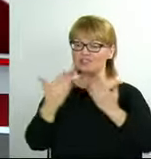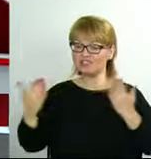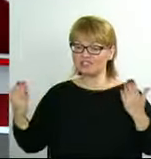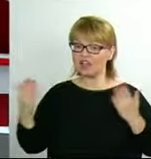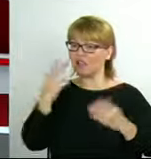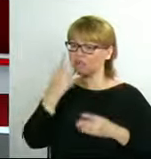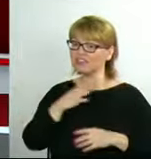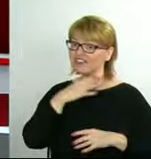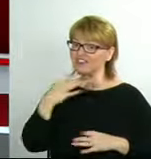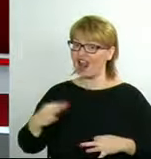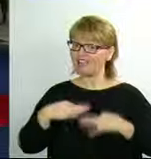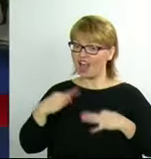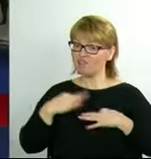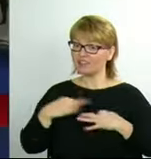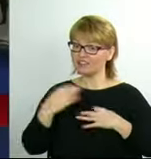zdravotníckych noviniek.